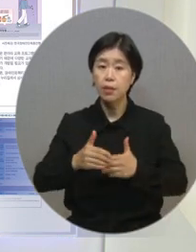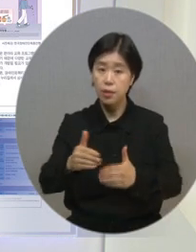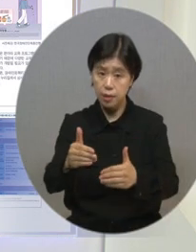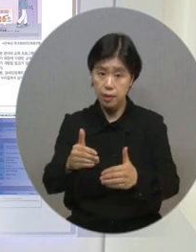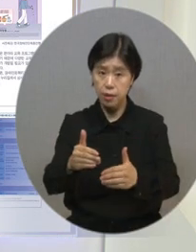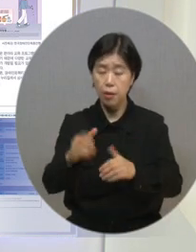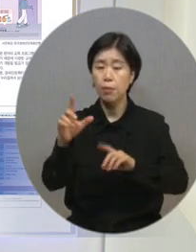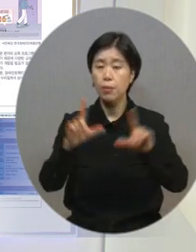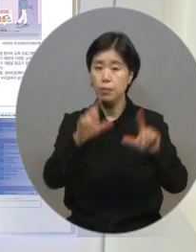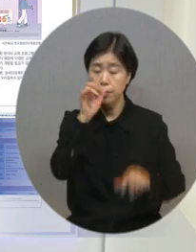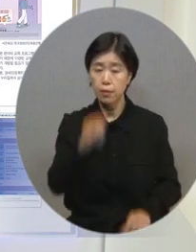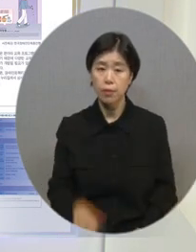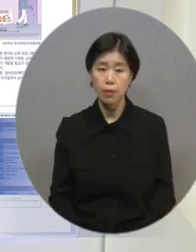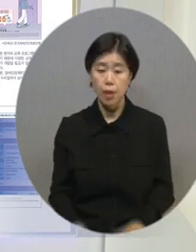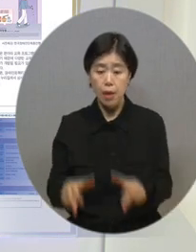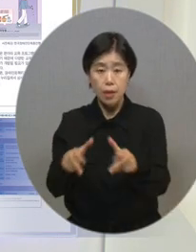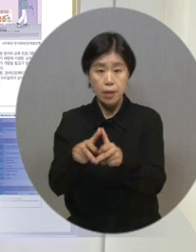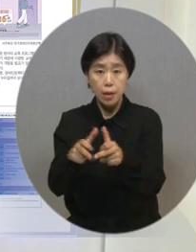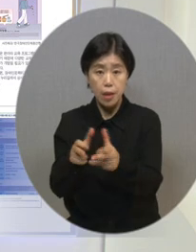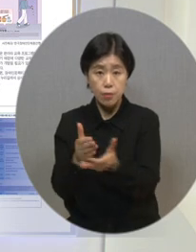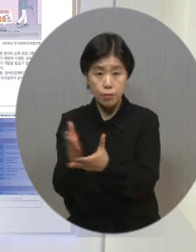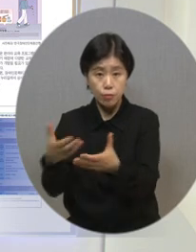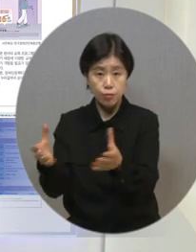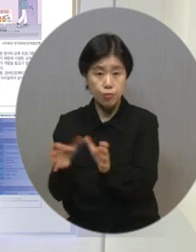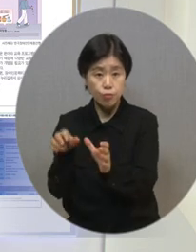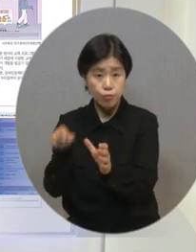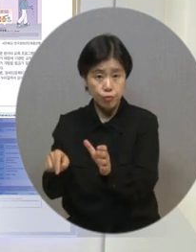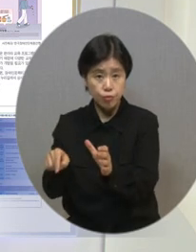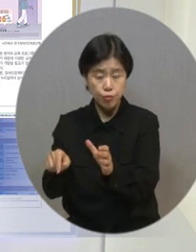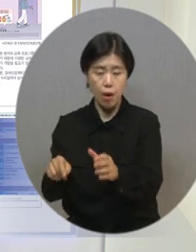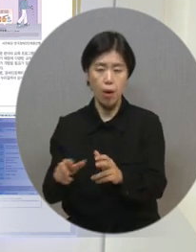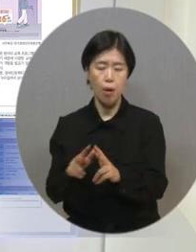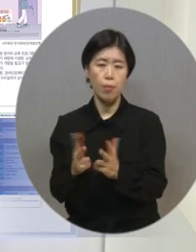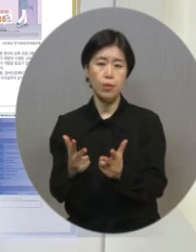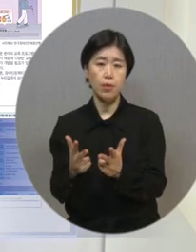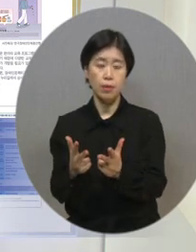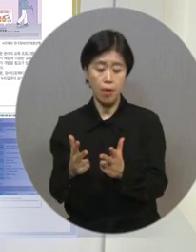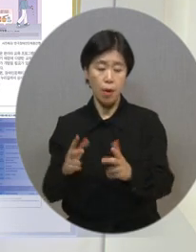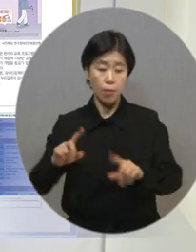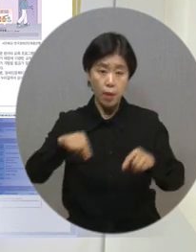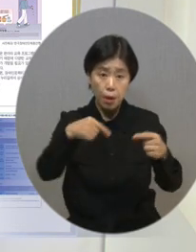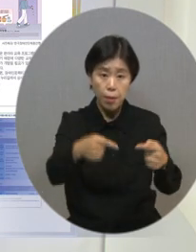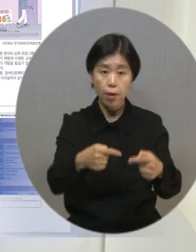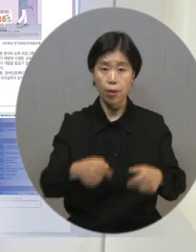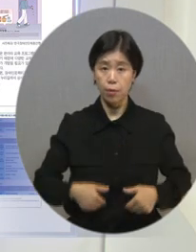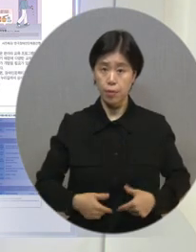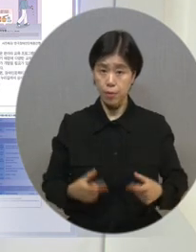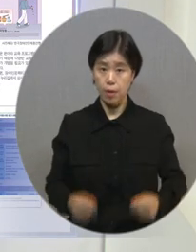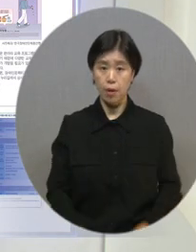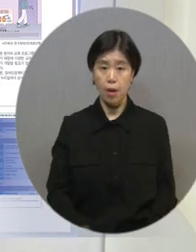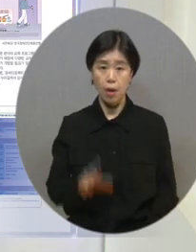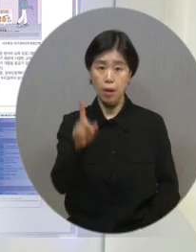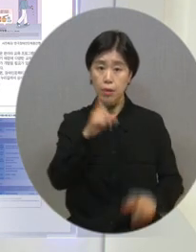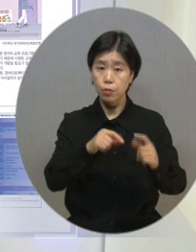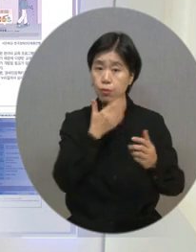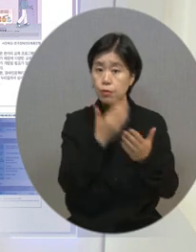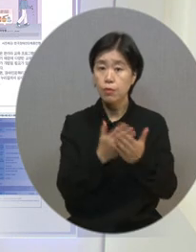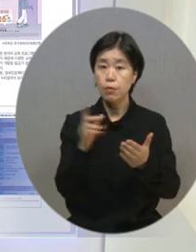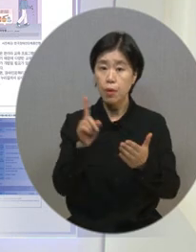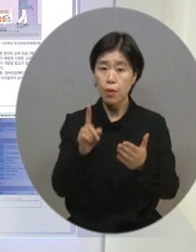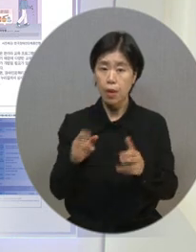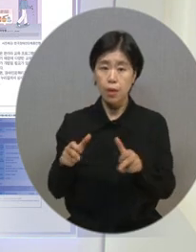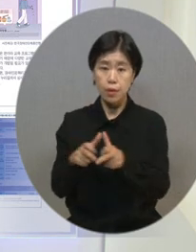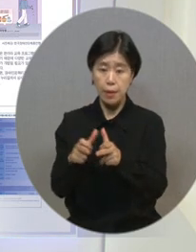구조입니다이 장애계가 장애 관련 정책 수립의 주체로서 참여하는 것은 당연합니다이 한 가지 더 중요한 부분은 장애